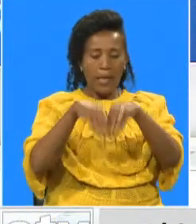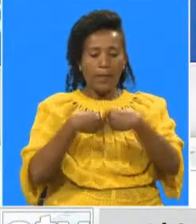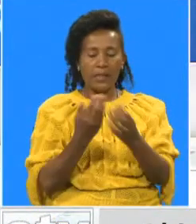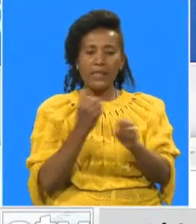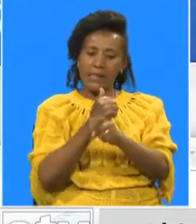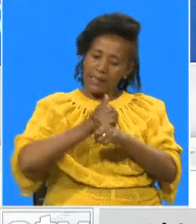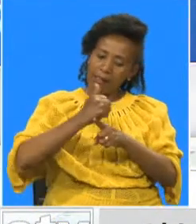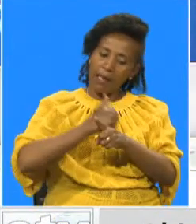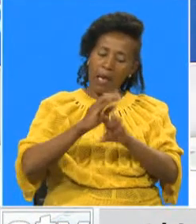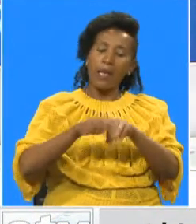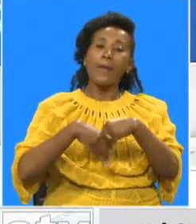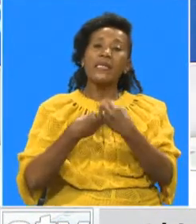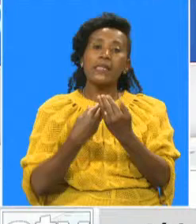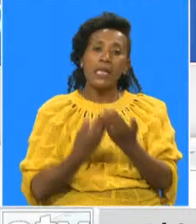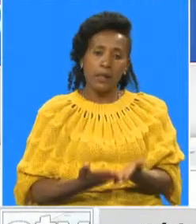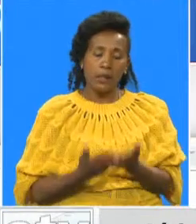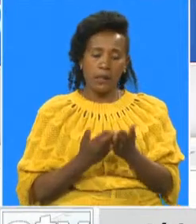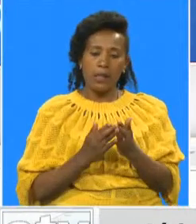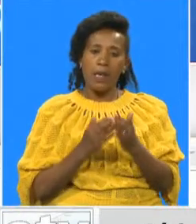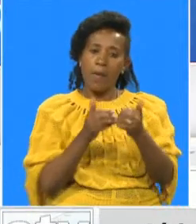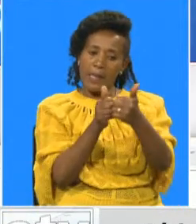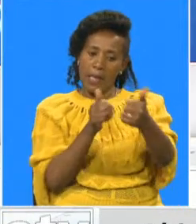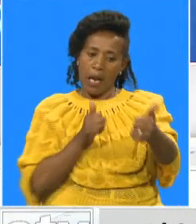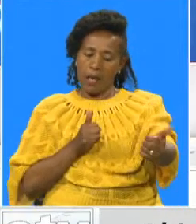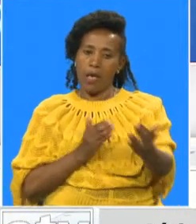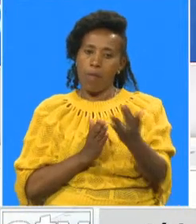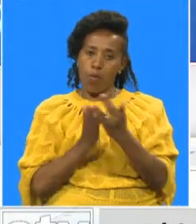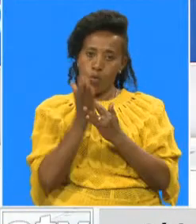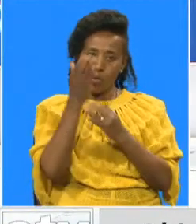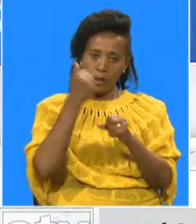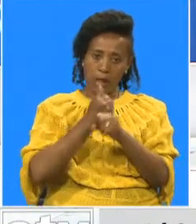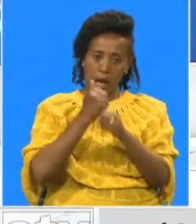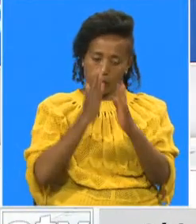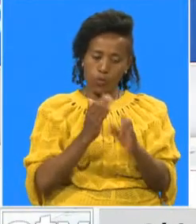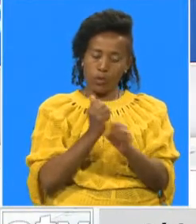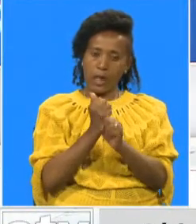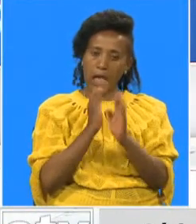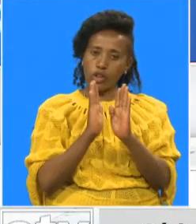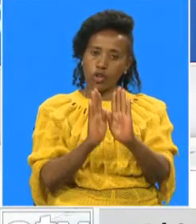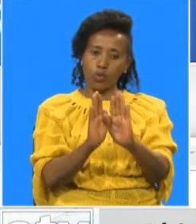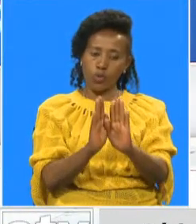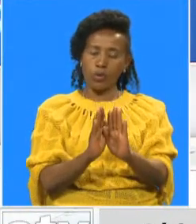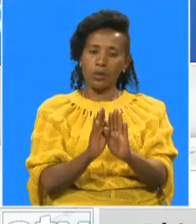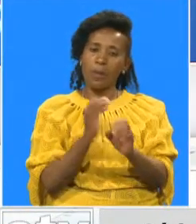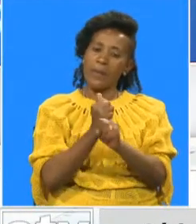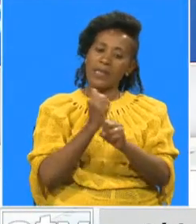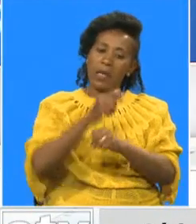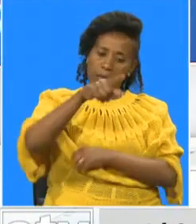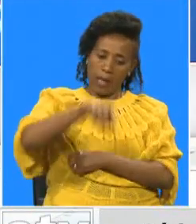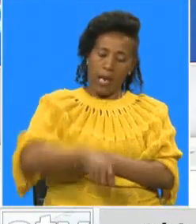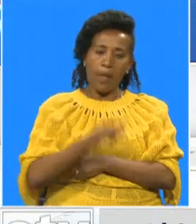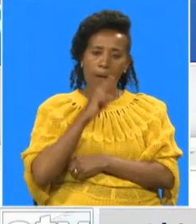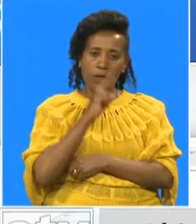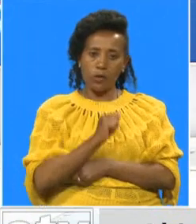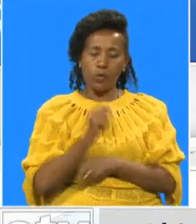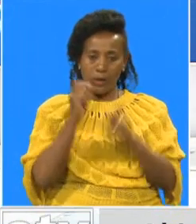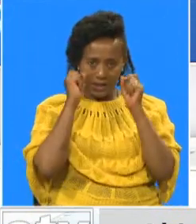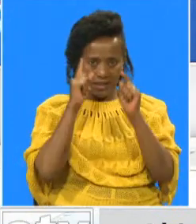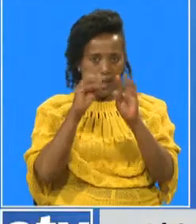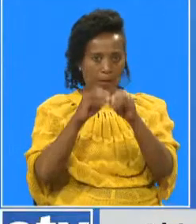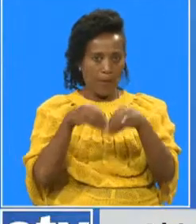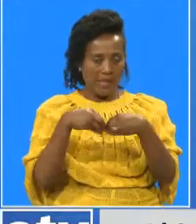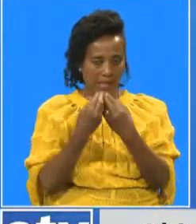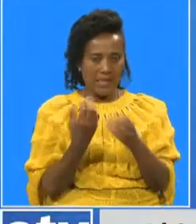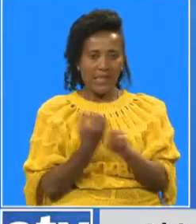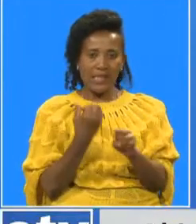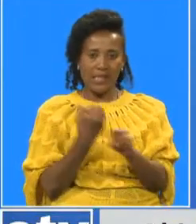የመስጠትና ስልጠናዎችን የመስጠት በተራራቀ መልኩ ሰራተኞች ስራቸውን ፐርፎርም ማድረግ እንዳለባቸው ግንዛቤ የመስጠት